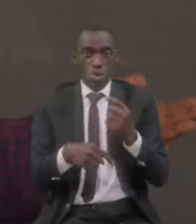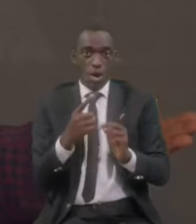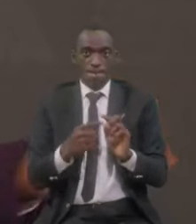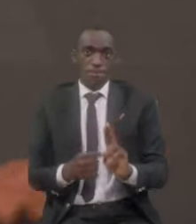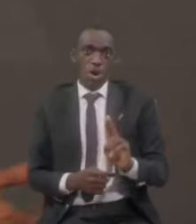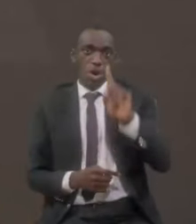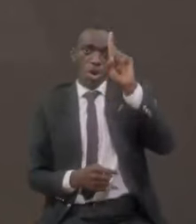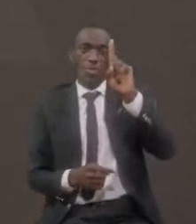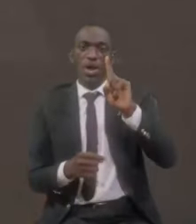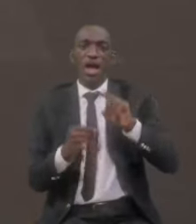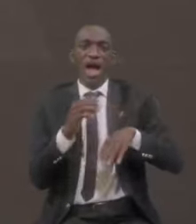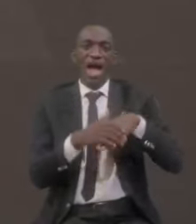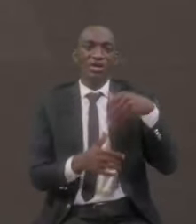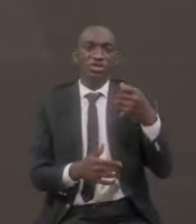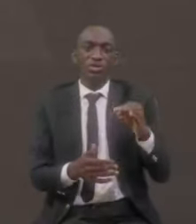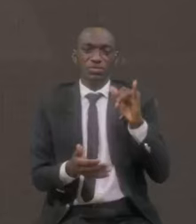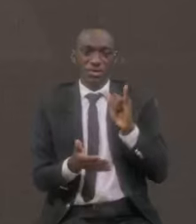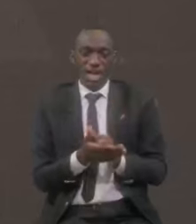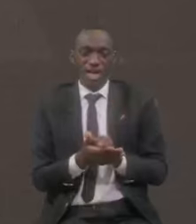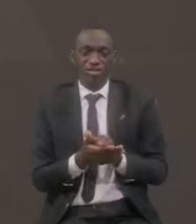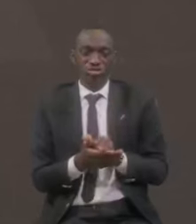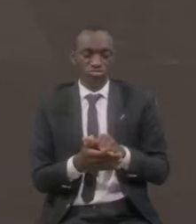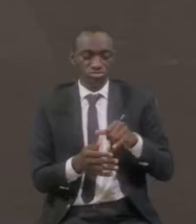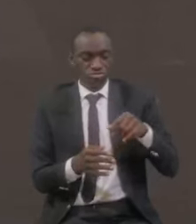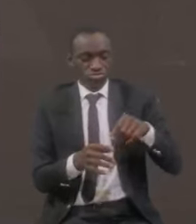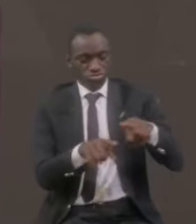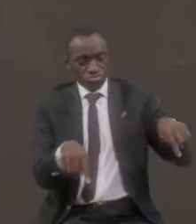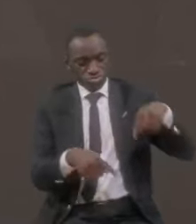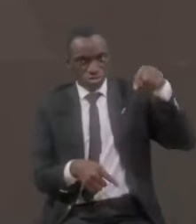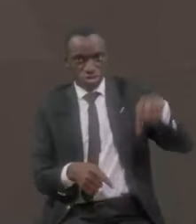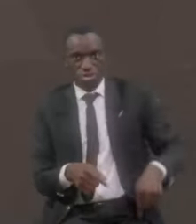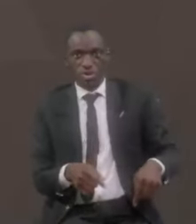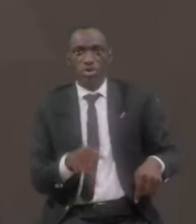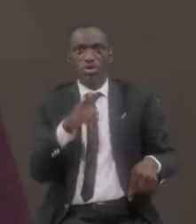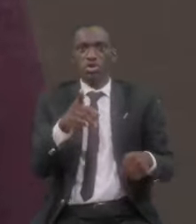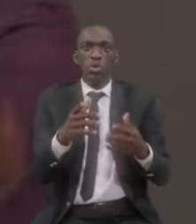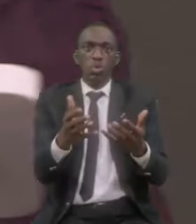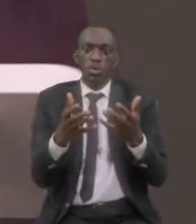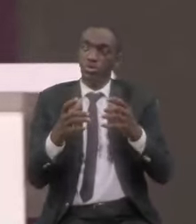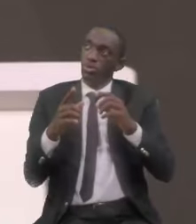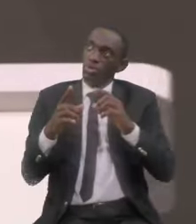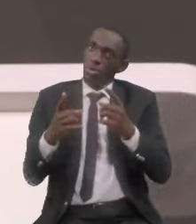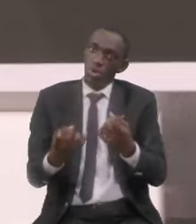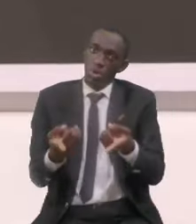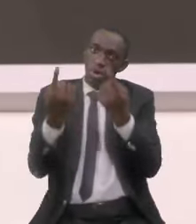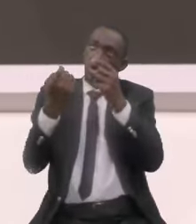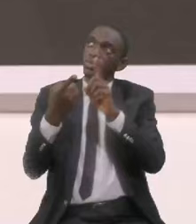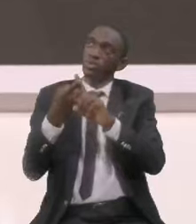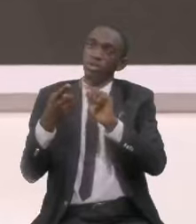sortir de cette fosse et venir au sommet pour que le Seigneur